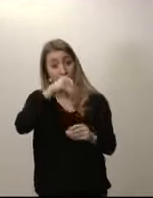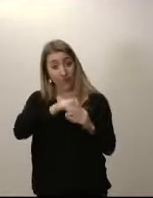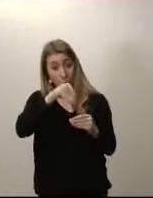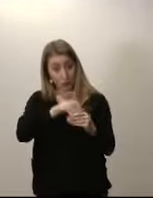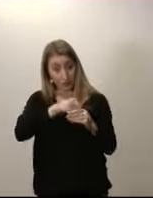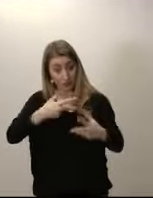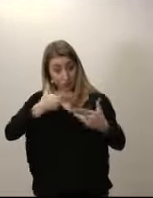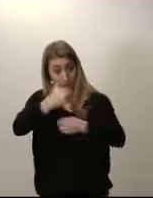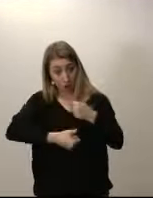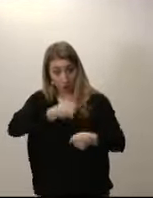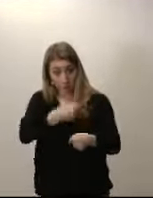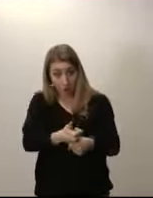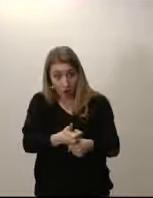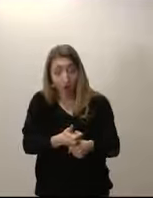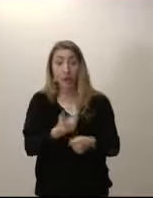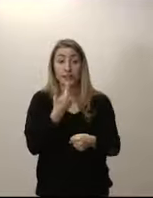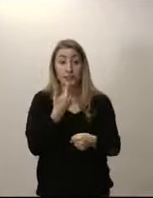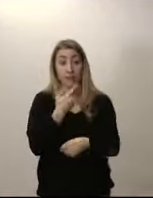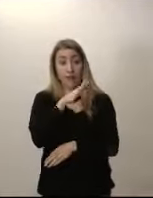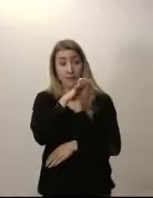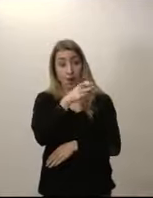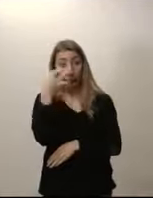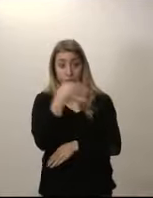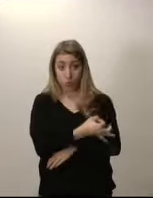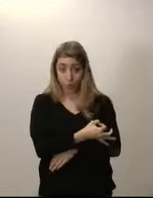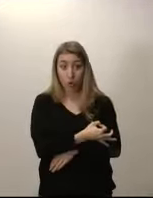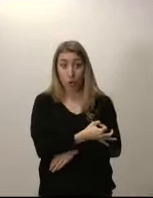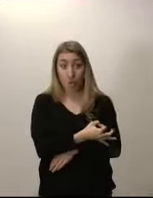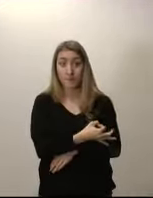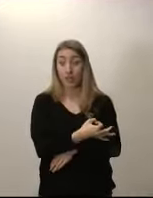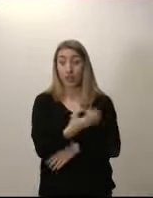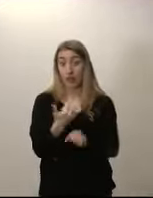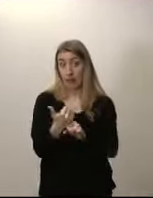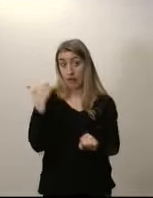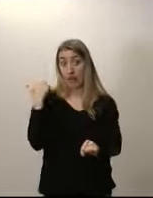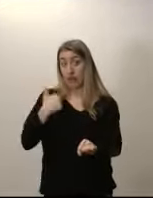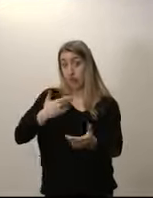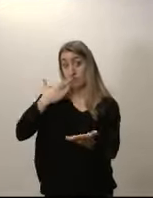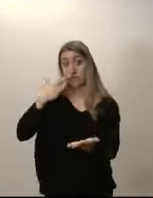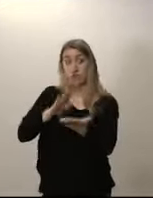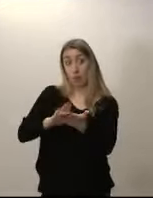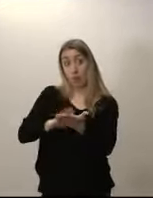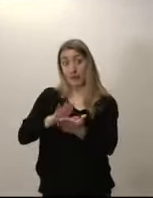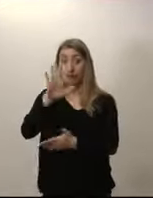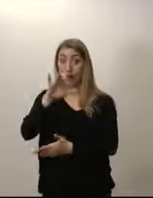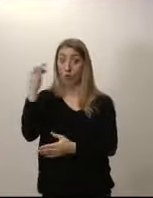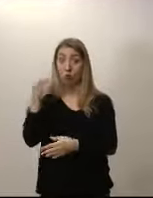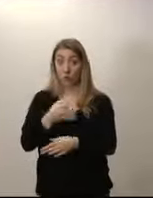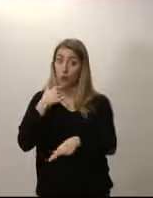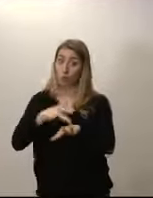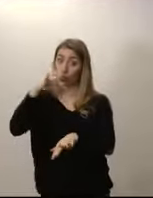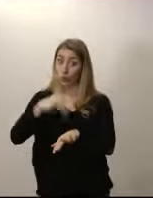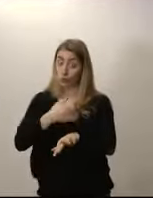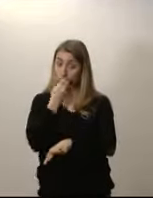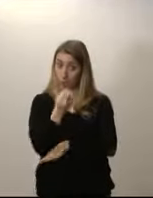d'un an, ce qui représente 40% de la promesse que nous avons faite sur notre mandat. Ces économies